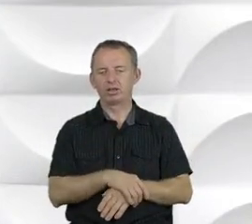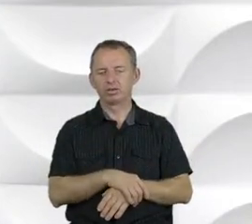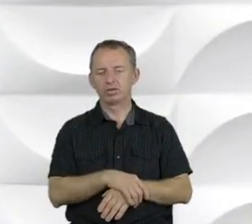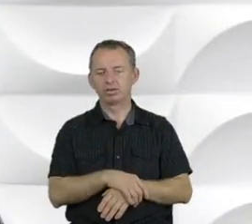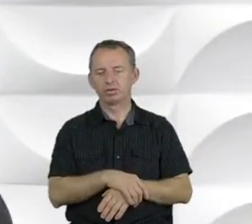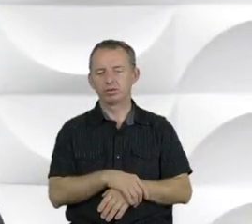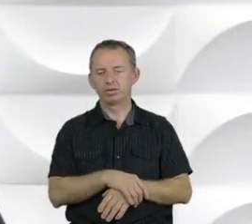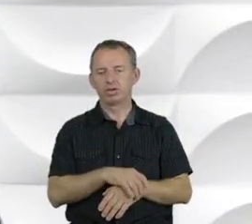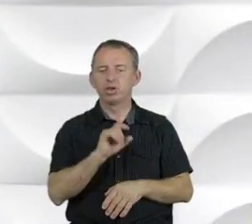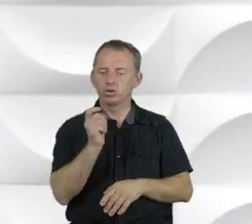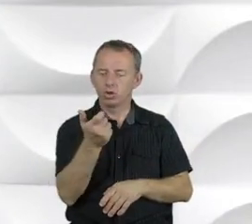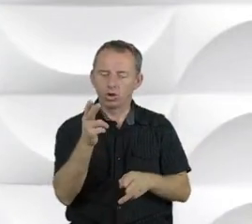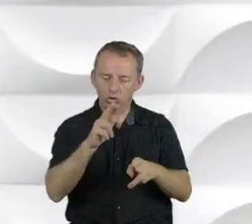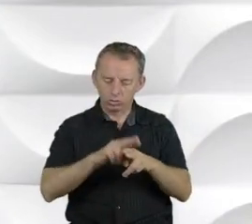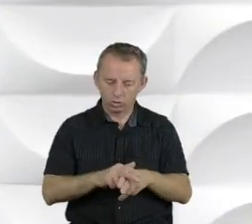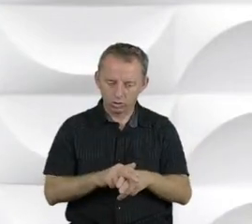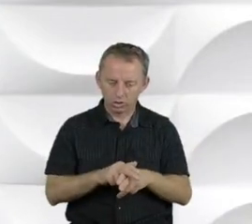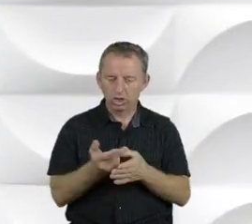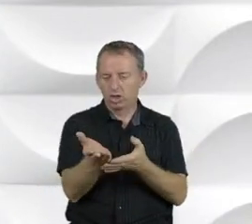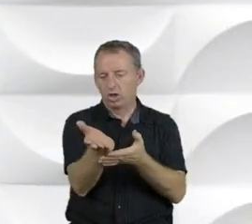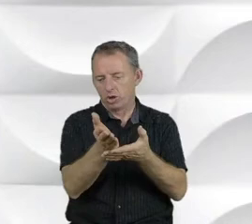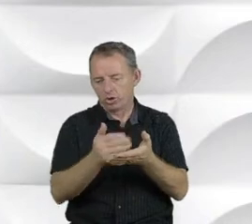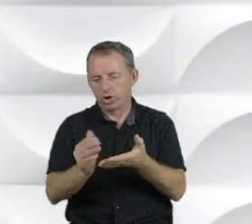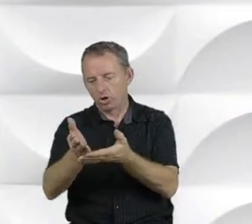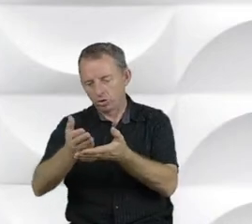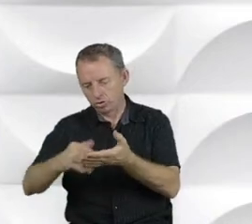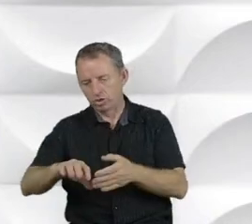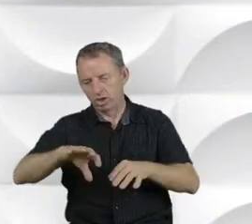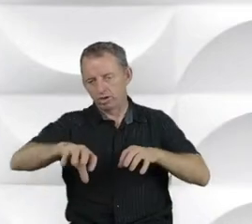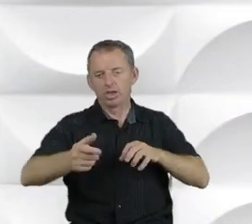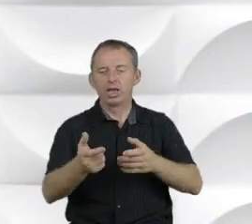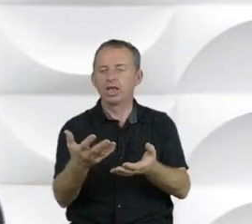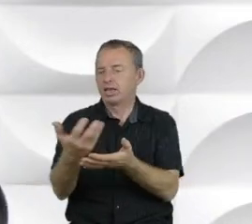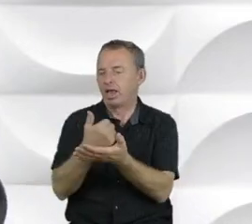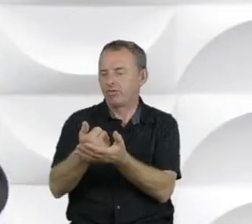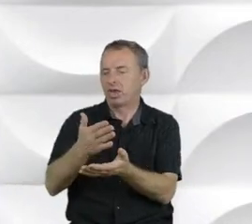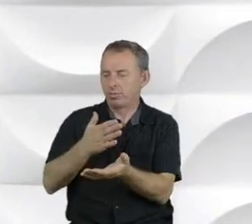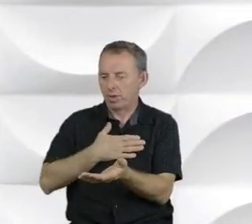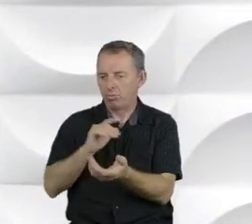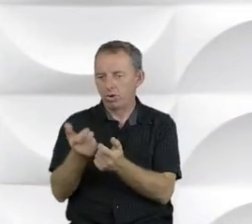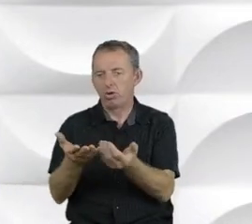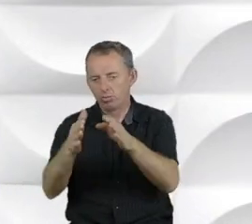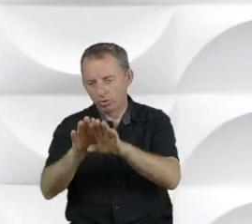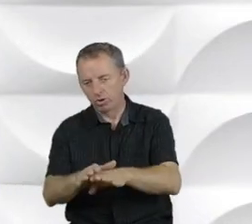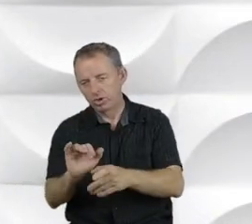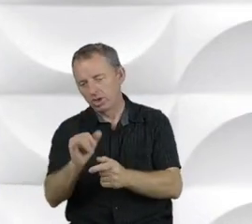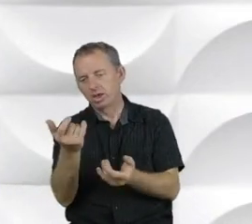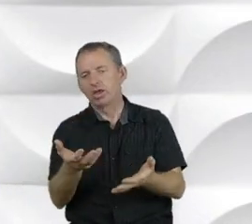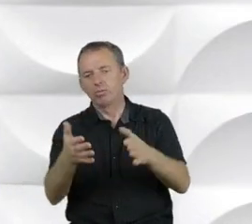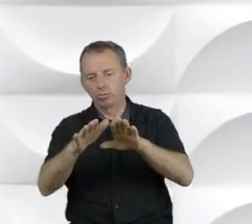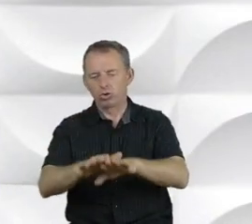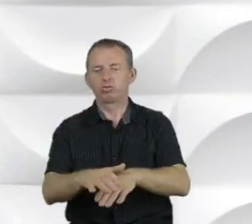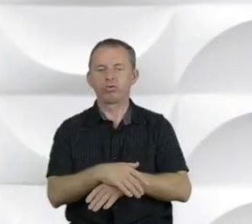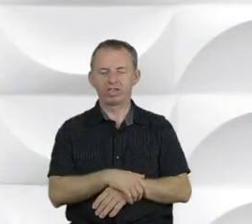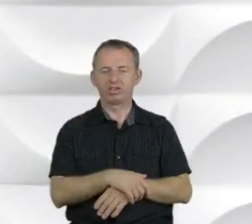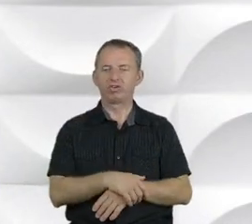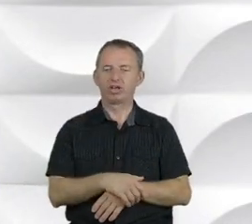to co który rozdział Apokalipsy zawierałby te jakieś błogosławieństwo?